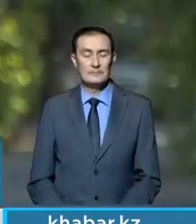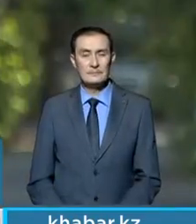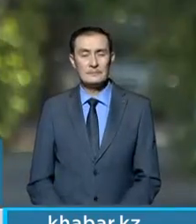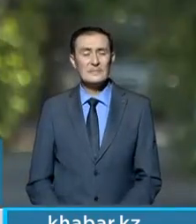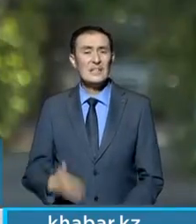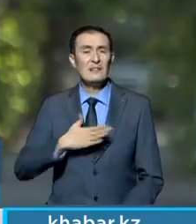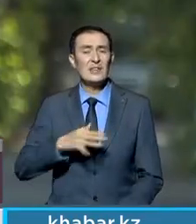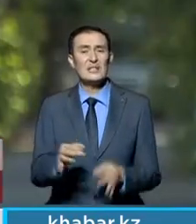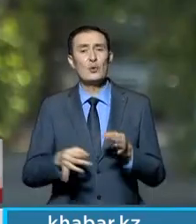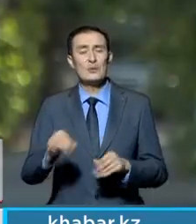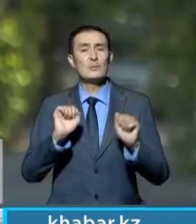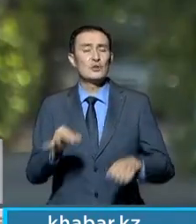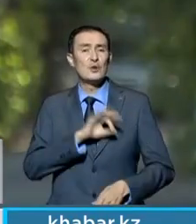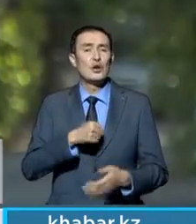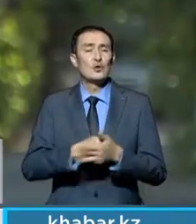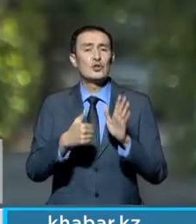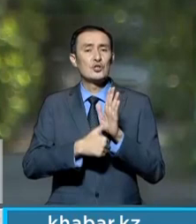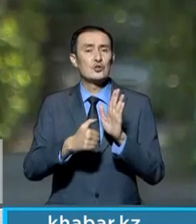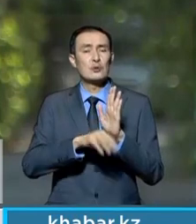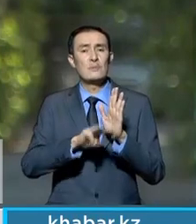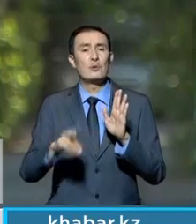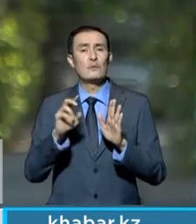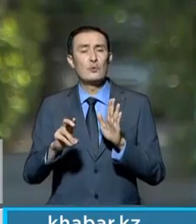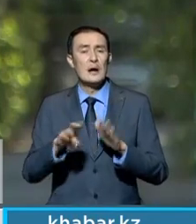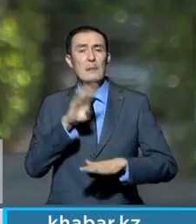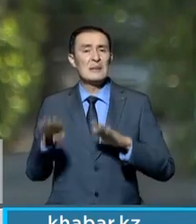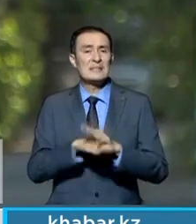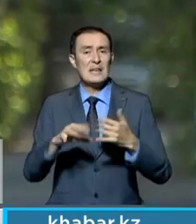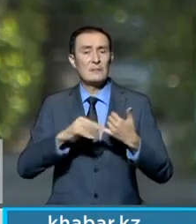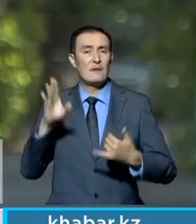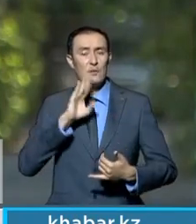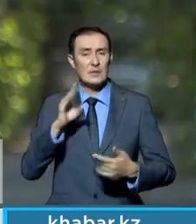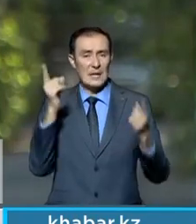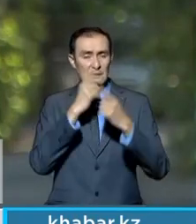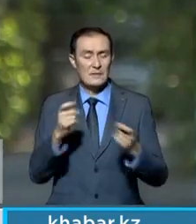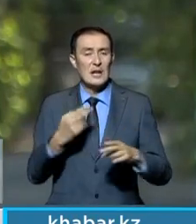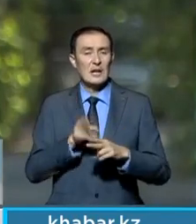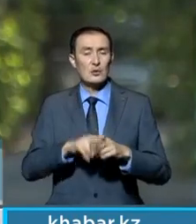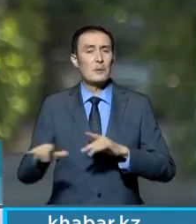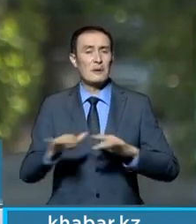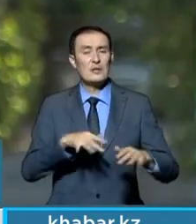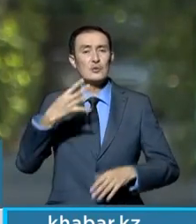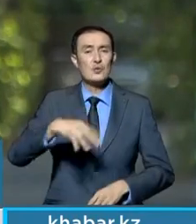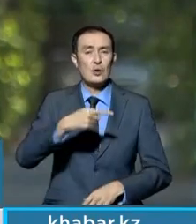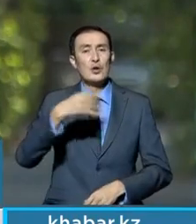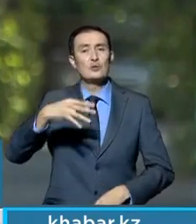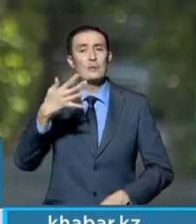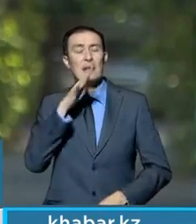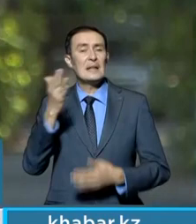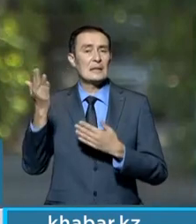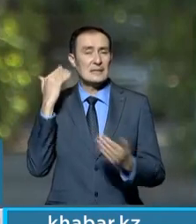В нашем регионе можно использовать до 600 миллионов кубометров подземных вод. Это данные исследований, которые проводили еще 40-45 лет